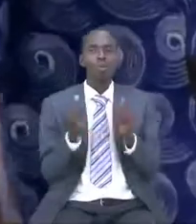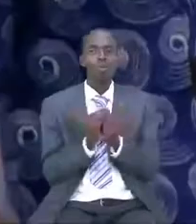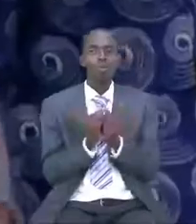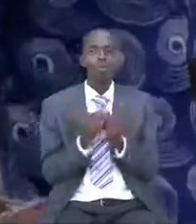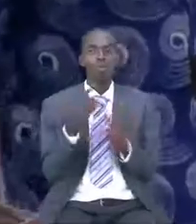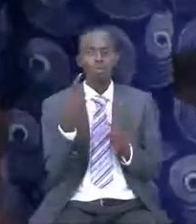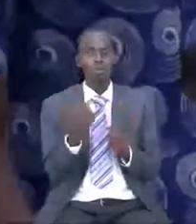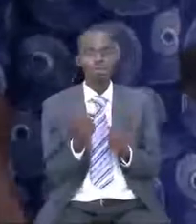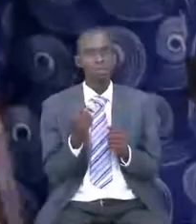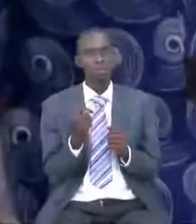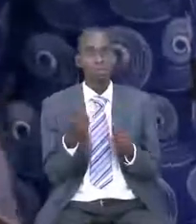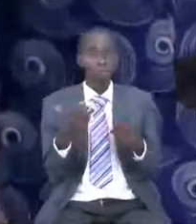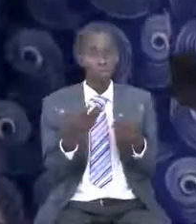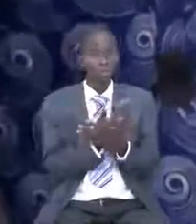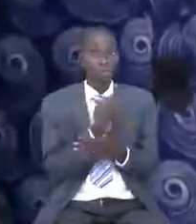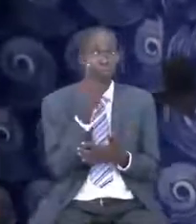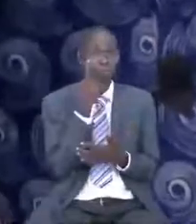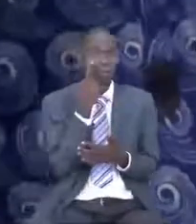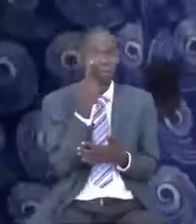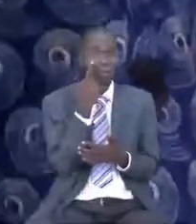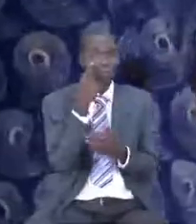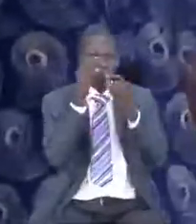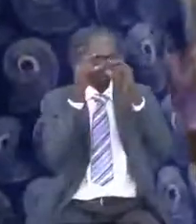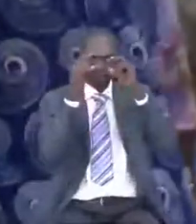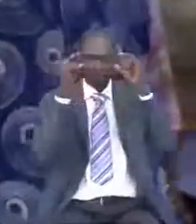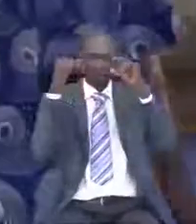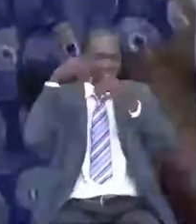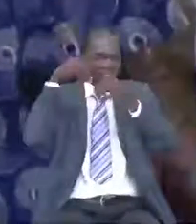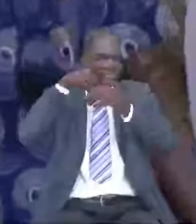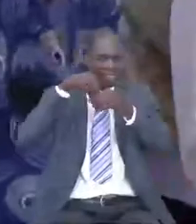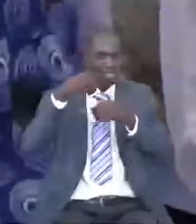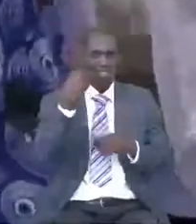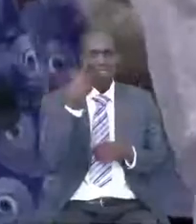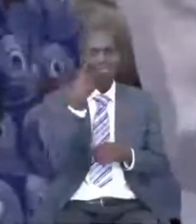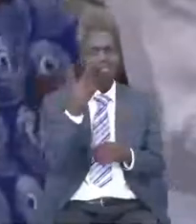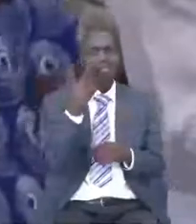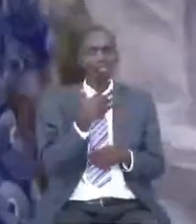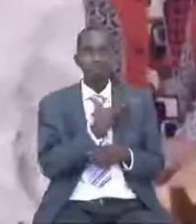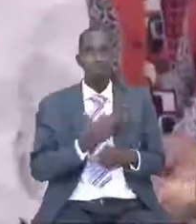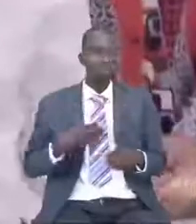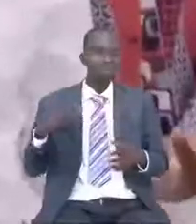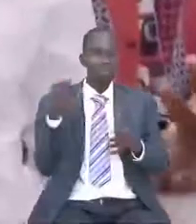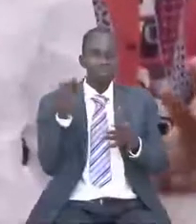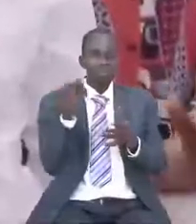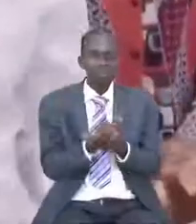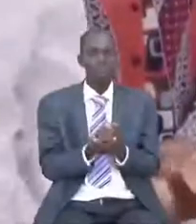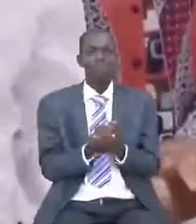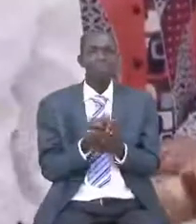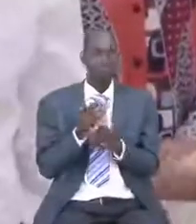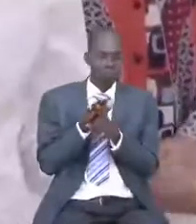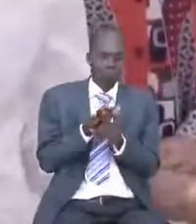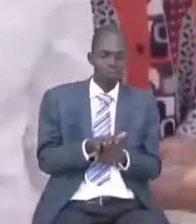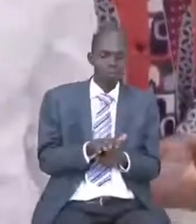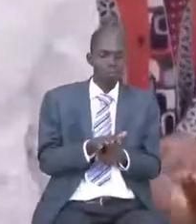regarde ces problèmes avec de nouvelles lunettes. de